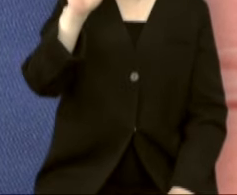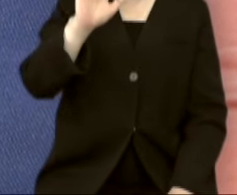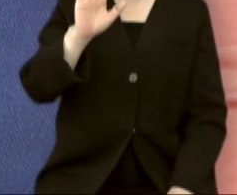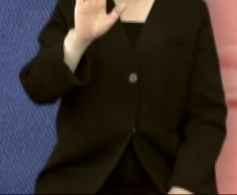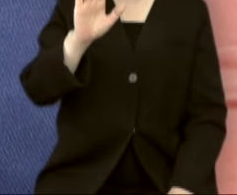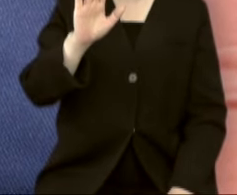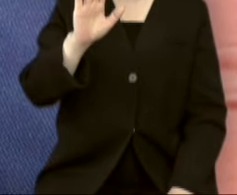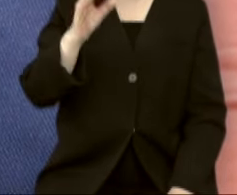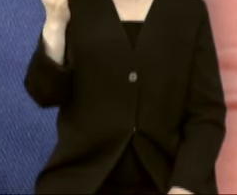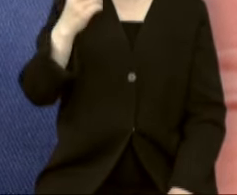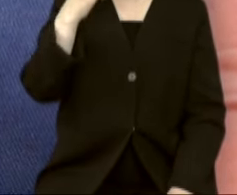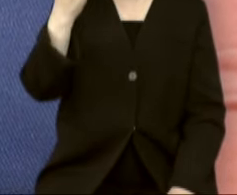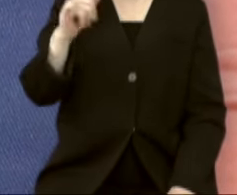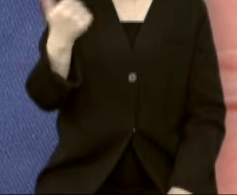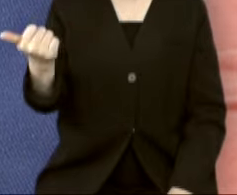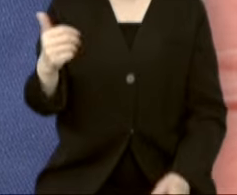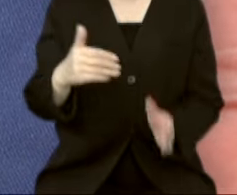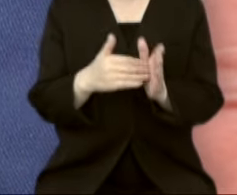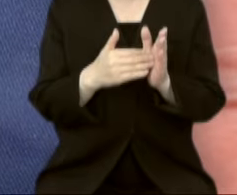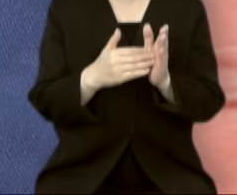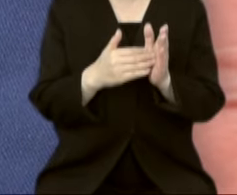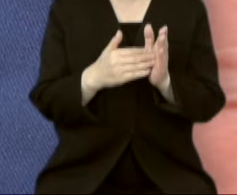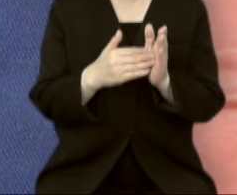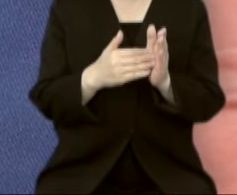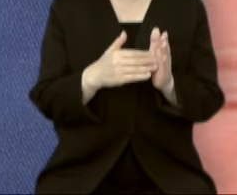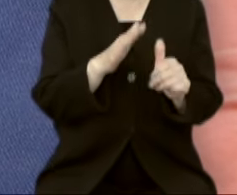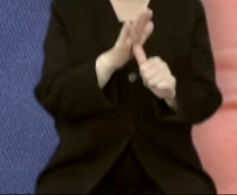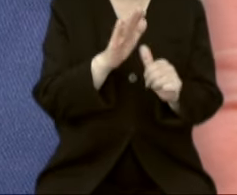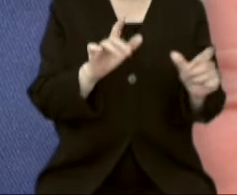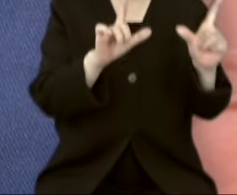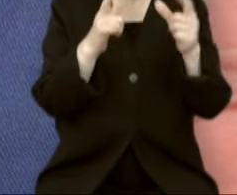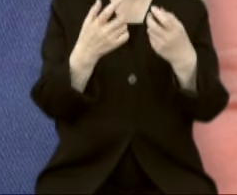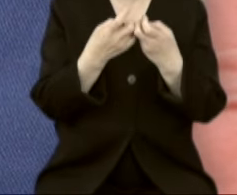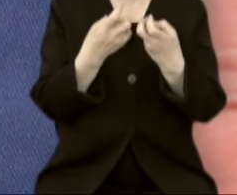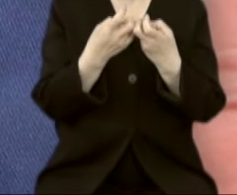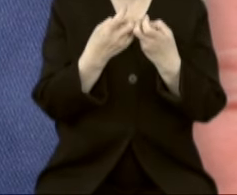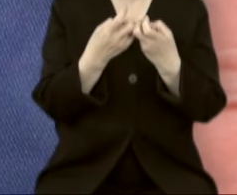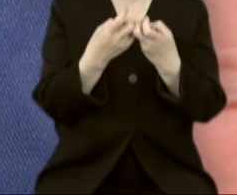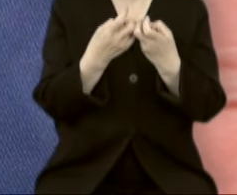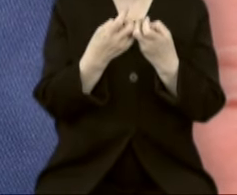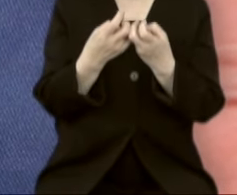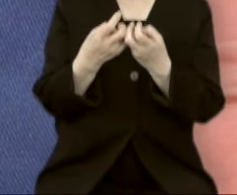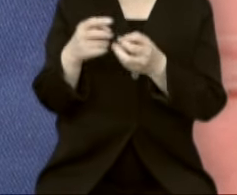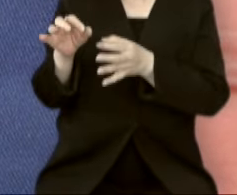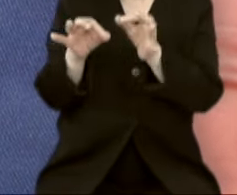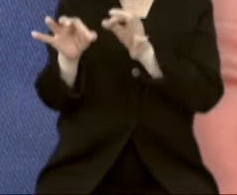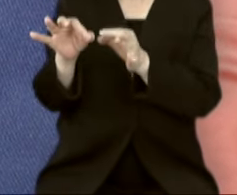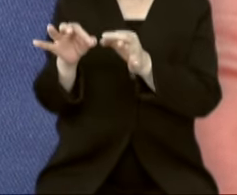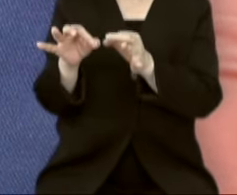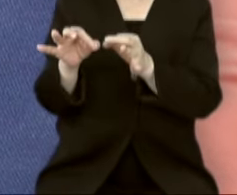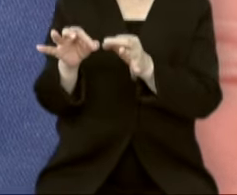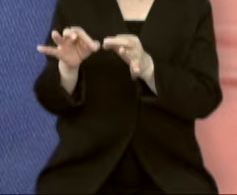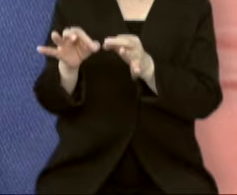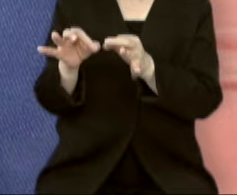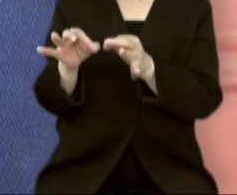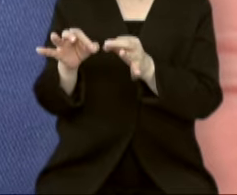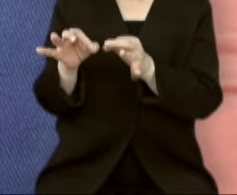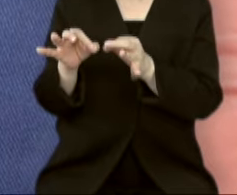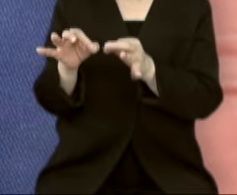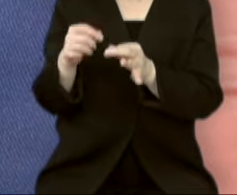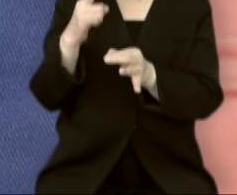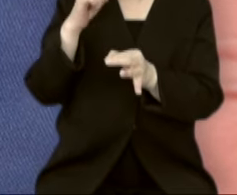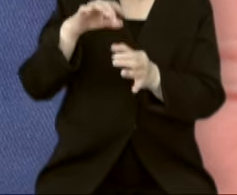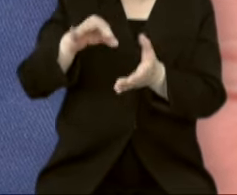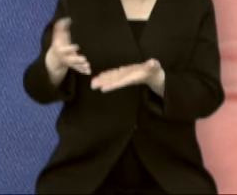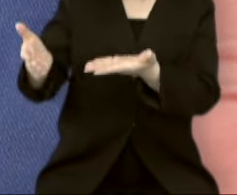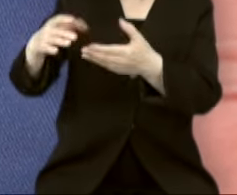knows. 그리고 또 엄마도 죽었어요. 그리고 어떻게 살아요? 아이고야. 그래서 조그만 가게 차 사람들한테 갖다